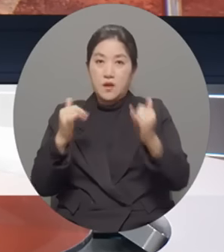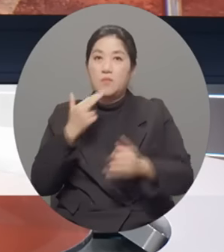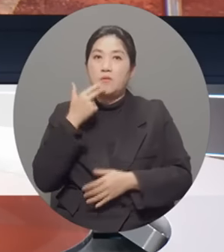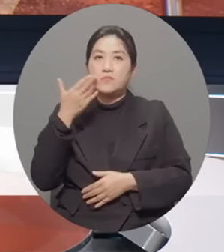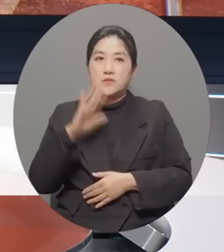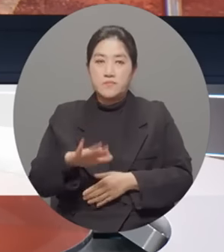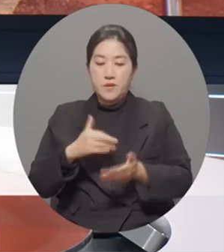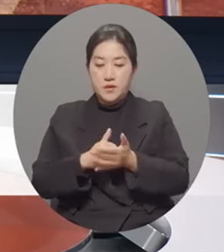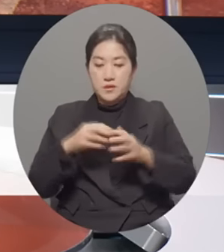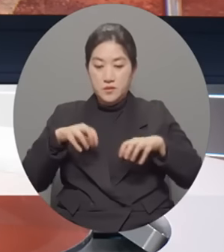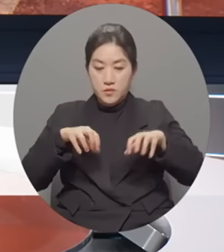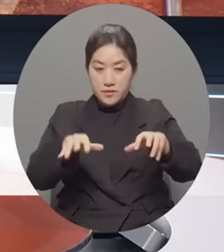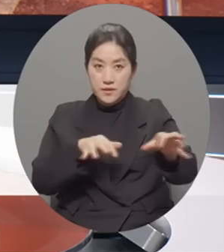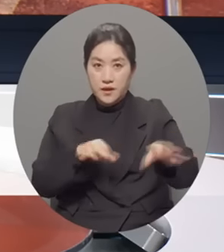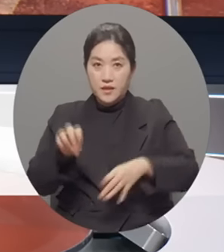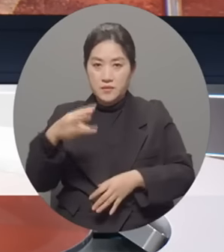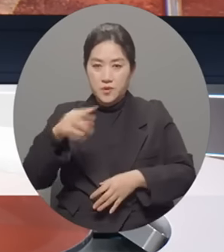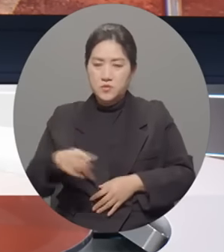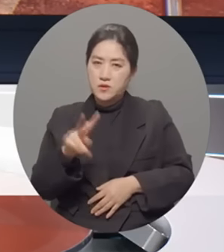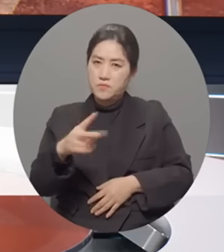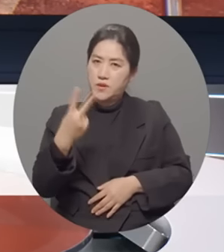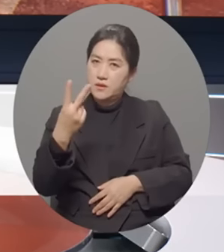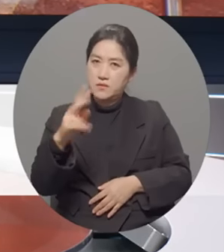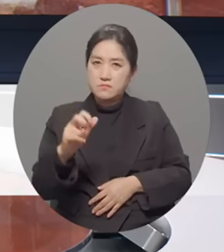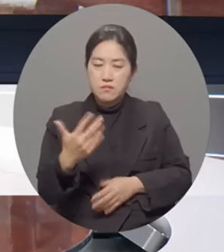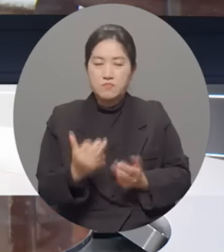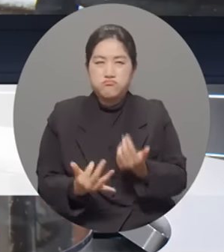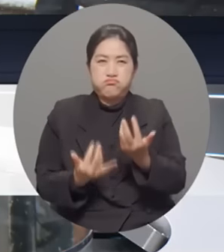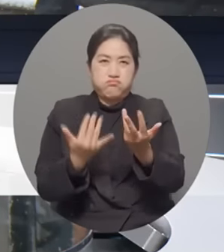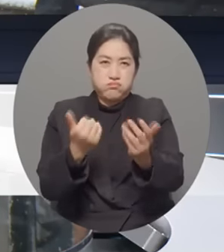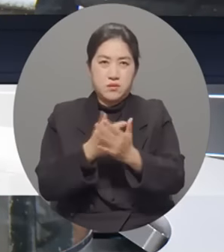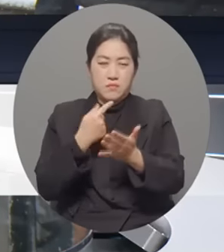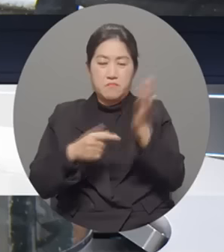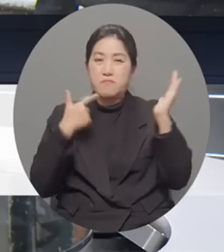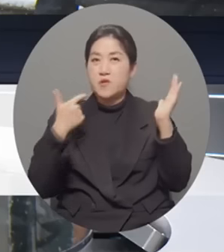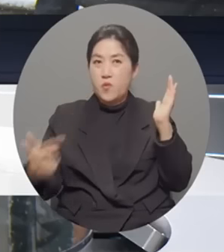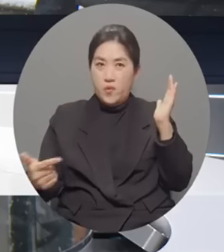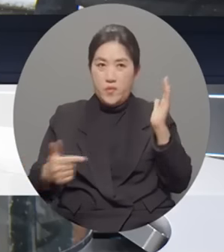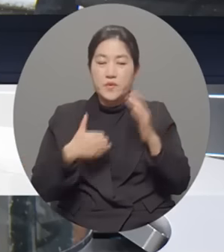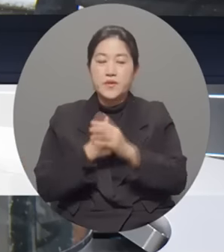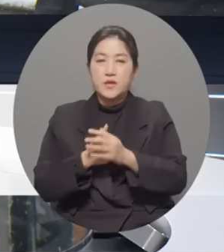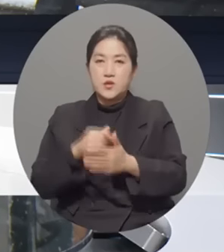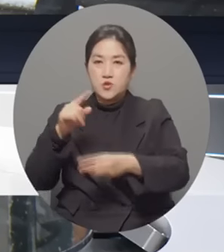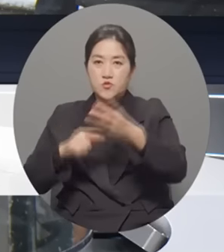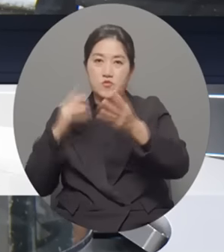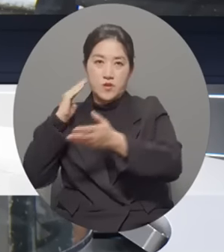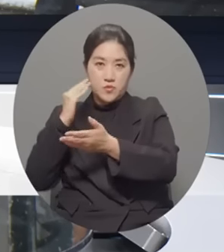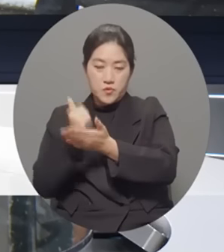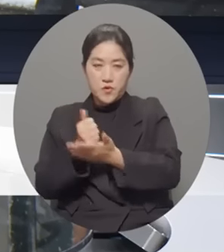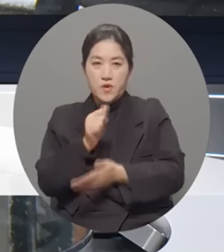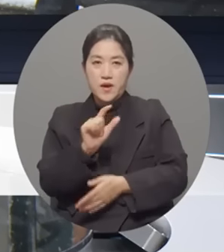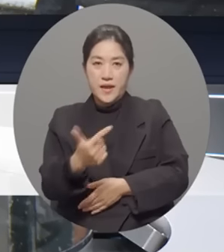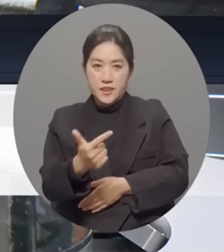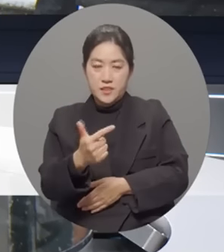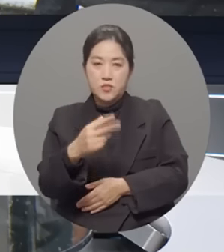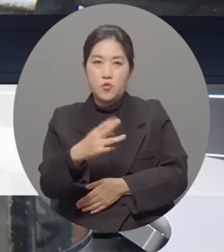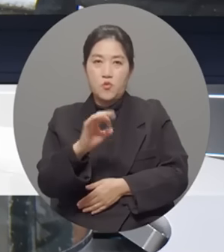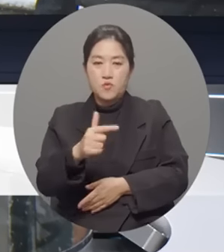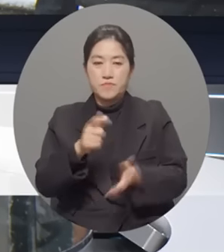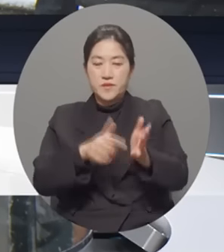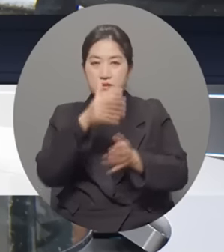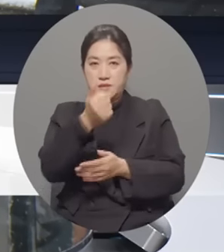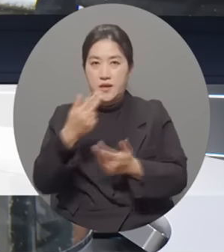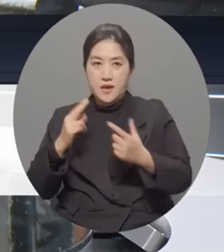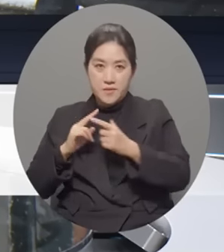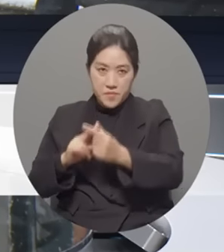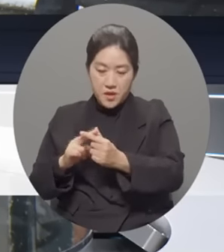불에 타 큰 피해가 발생했는데요. 윤석열 대통령과 한동훈 국민의힘 비대위원장이 오늘 동시에 이 현장을 찾아